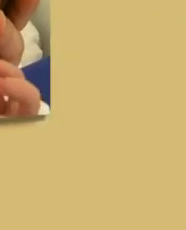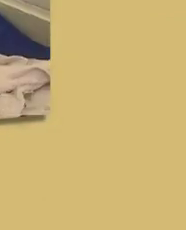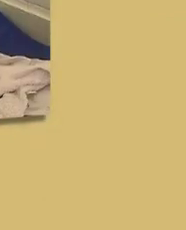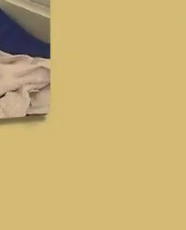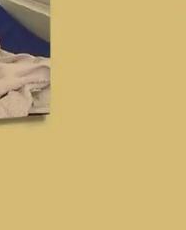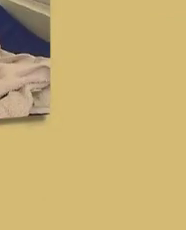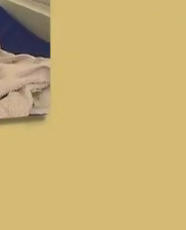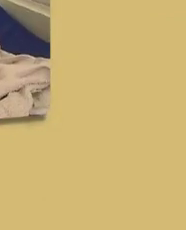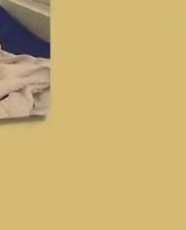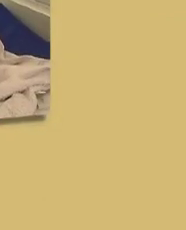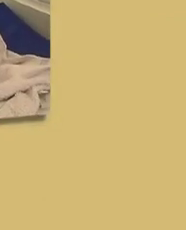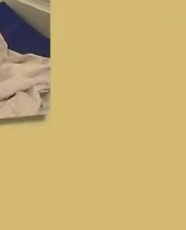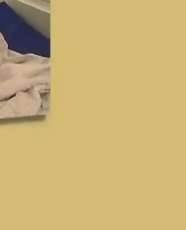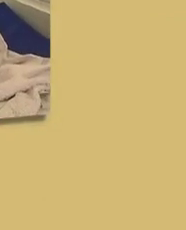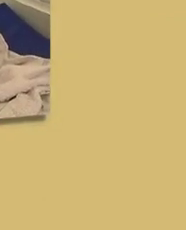Vous